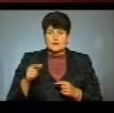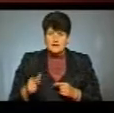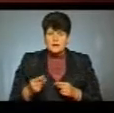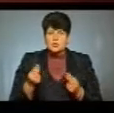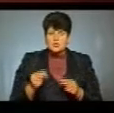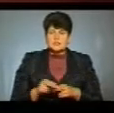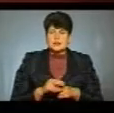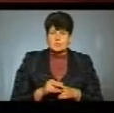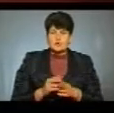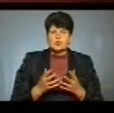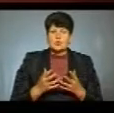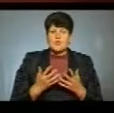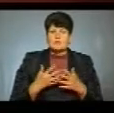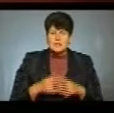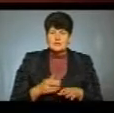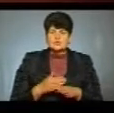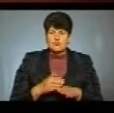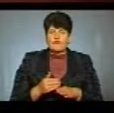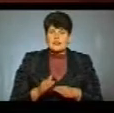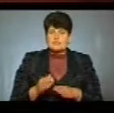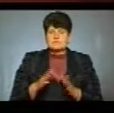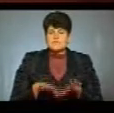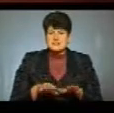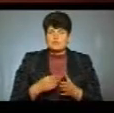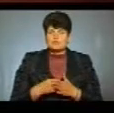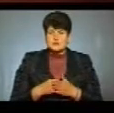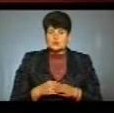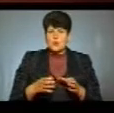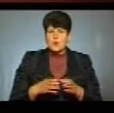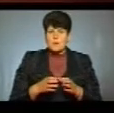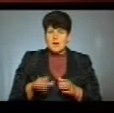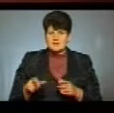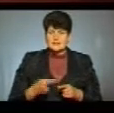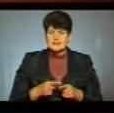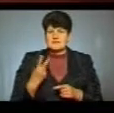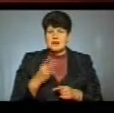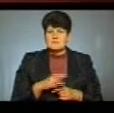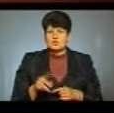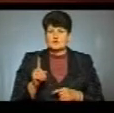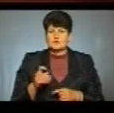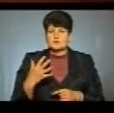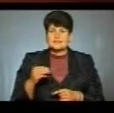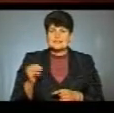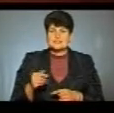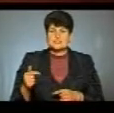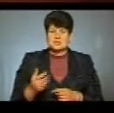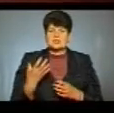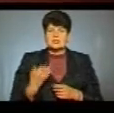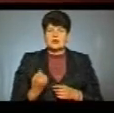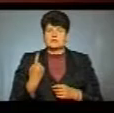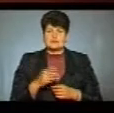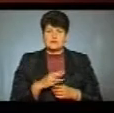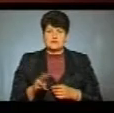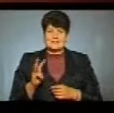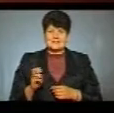на ремонт і обладнання частково виділили з місцевого бюджету громади. Це 2 мільйони 150 тисяч гривень, ще 1 мільйон 300